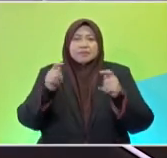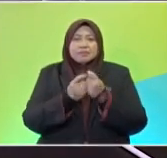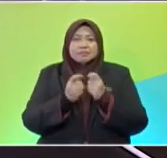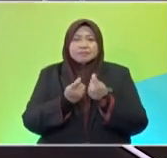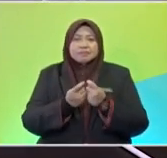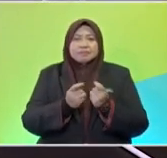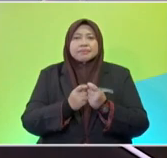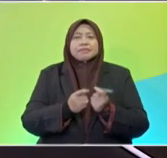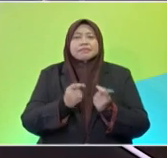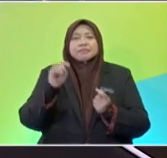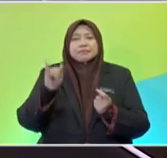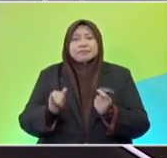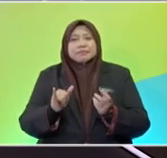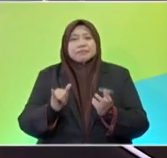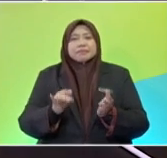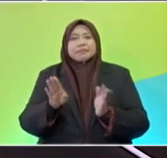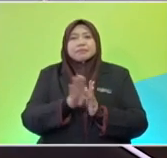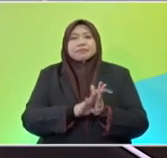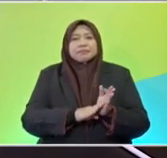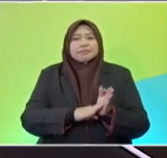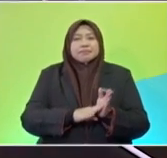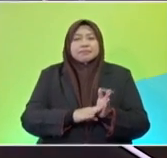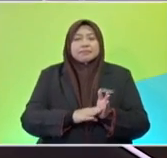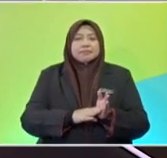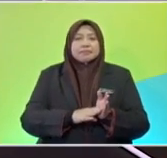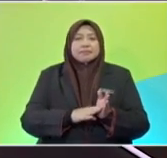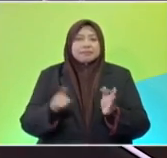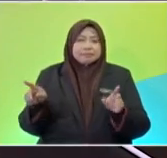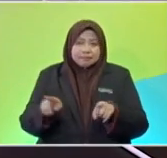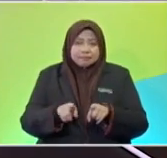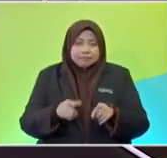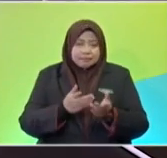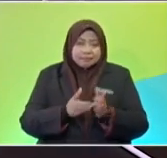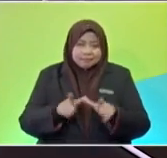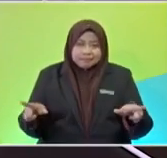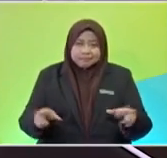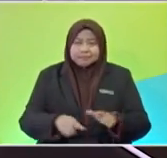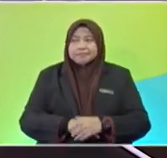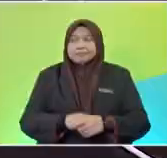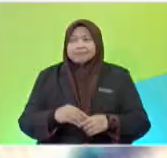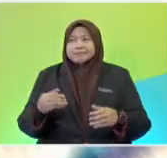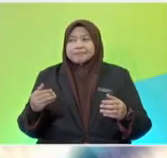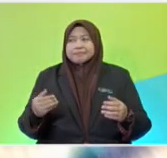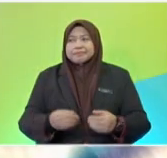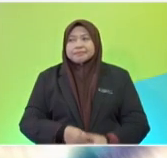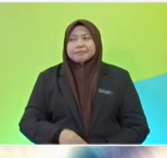yang berkaitan dengan buah tangan Darul imannya acara yang salah oke oke